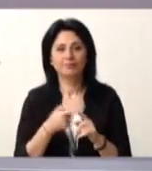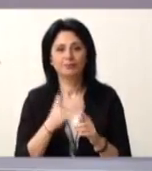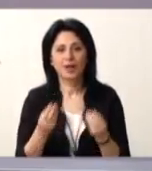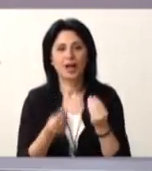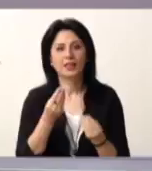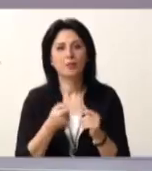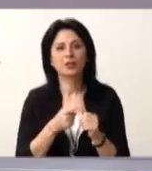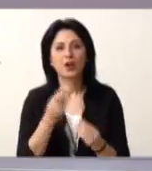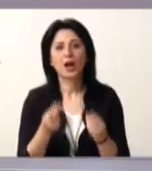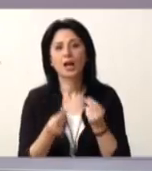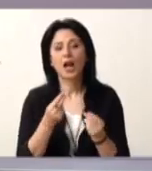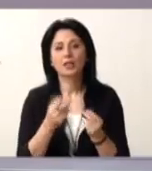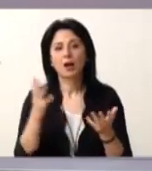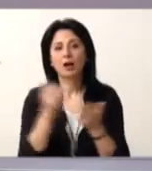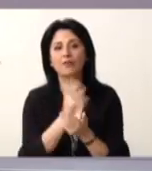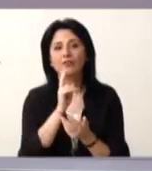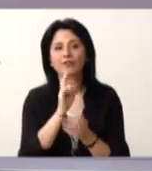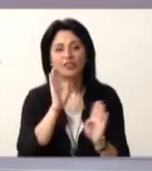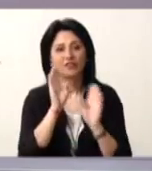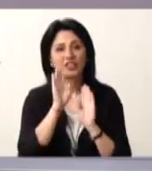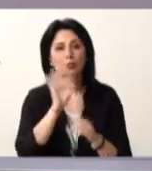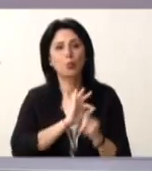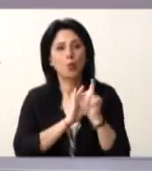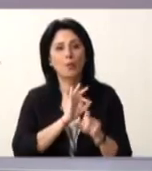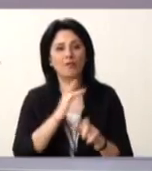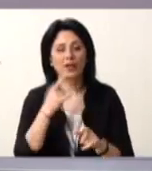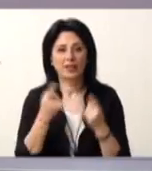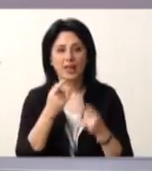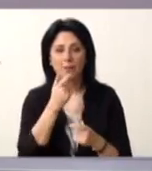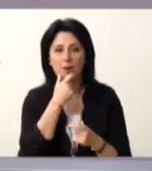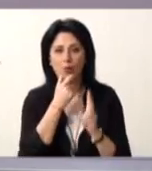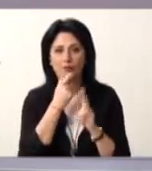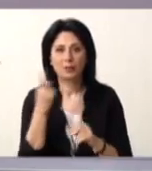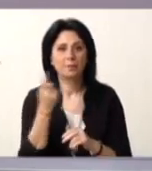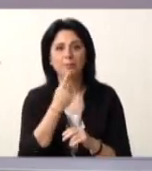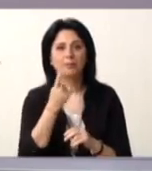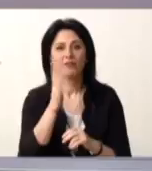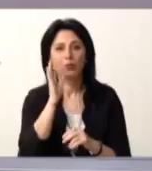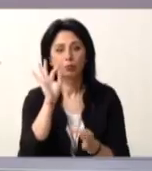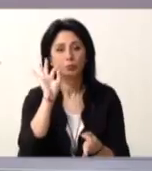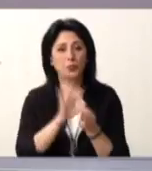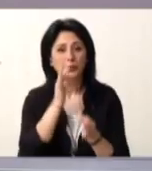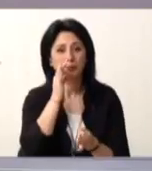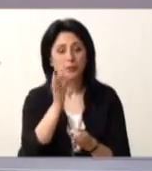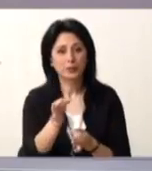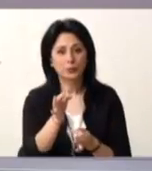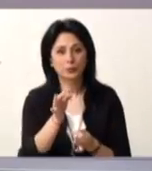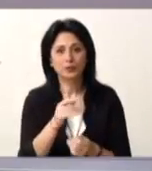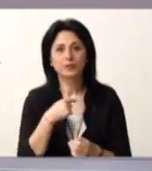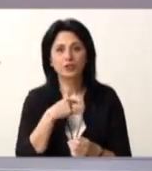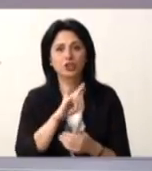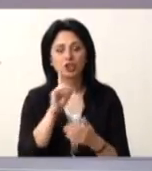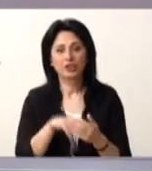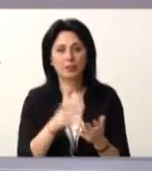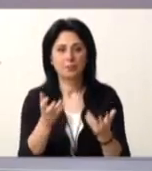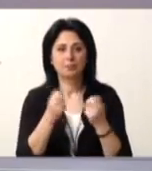გათამაშება და ამ გათამაშების გამარჯვებული Facebook მომხმარებელი და ტელემაყურებელი, რომელიც პირველი გასცემს სწორ და ამომწურავ პასუხს ჩვენ